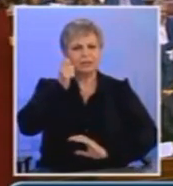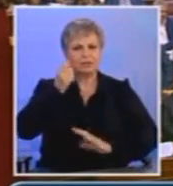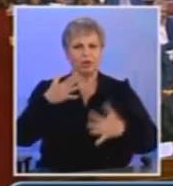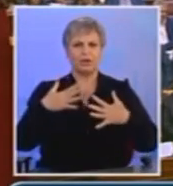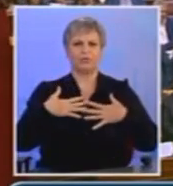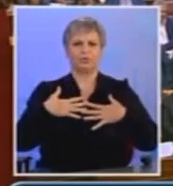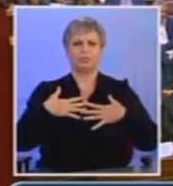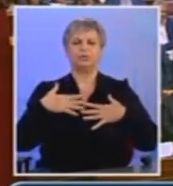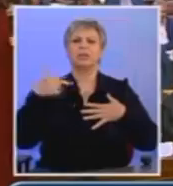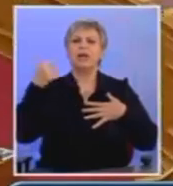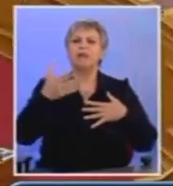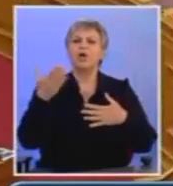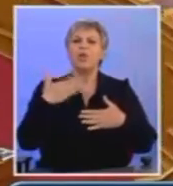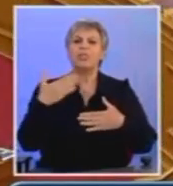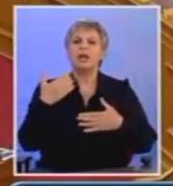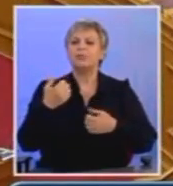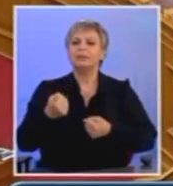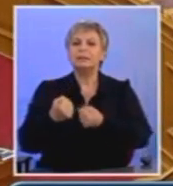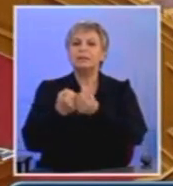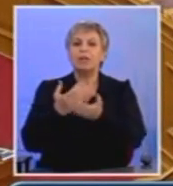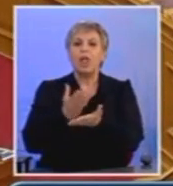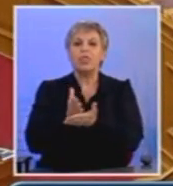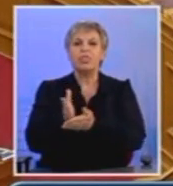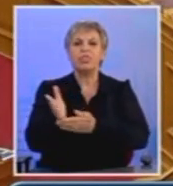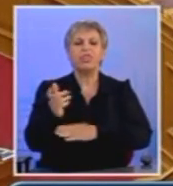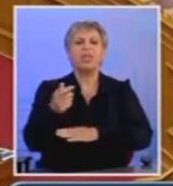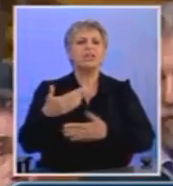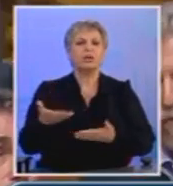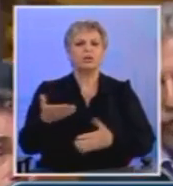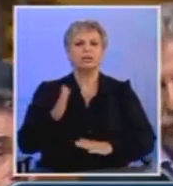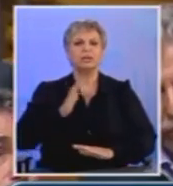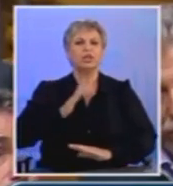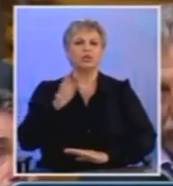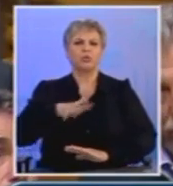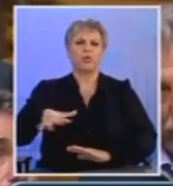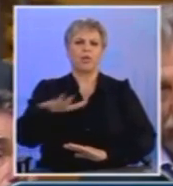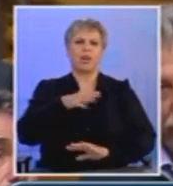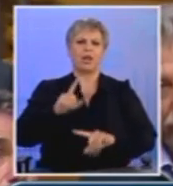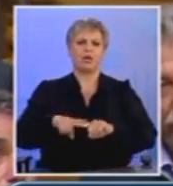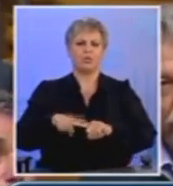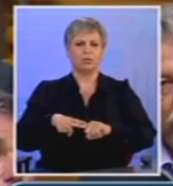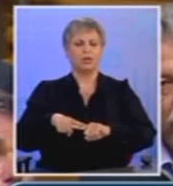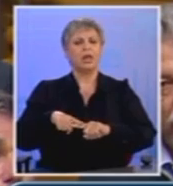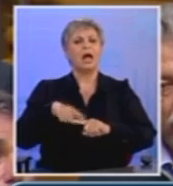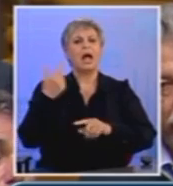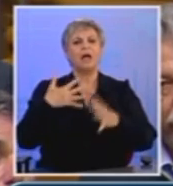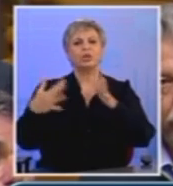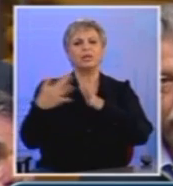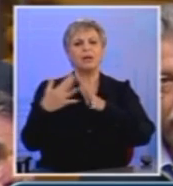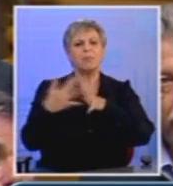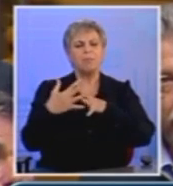για το δίκαιο του λαού μας δώσαμε μια μάχη άνιση δώσαμε μια μάχη